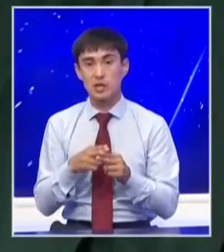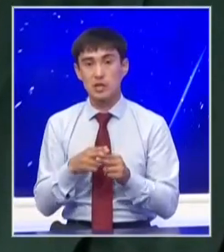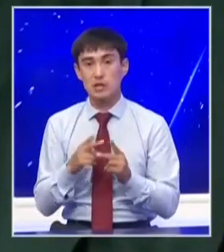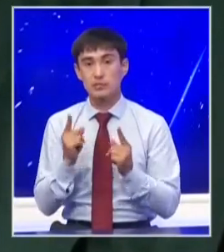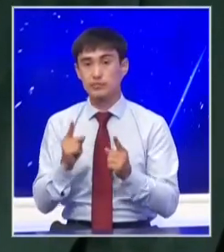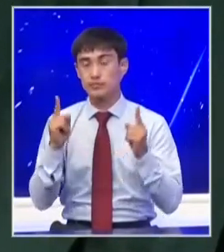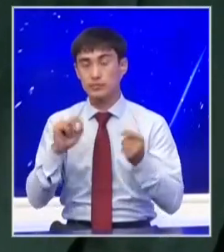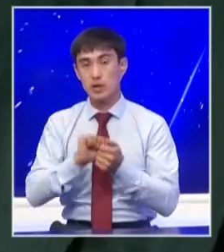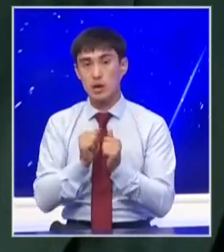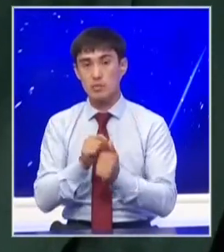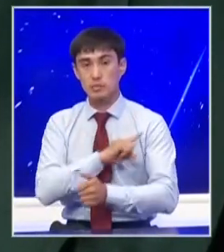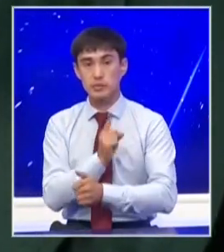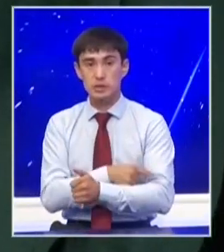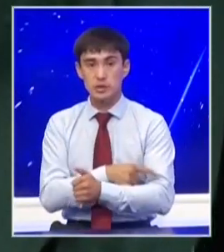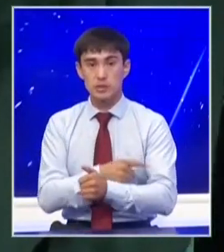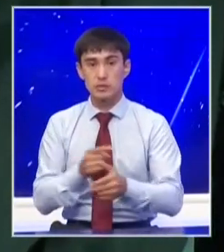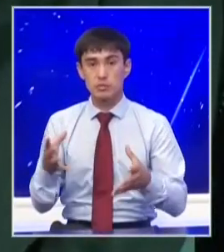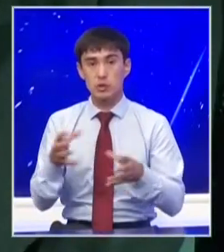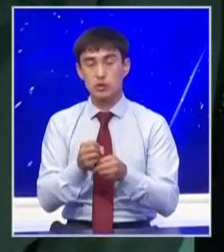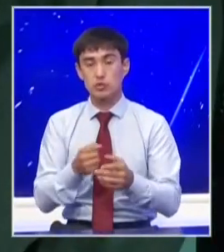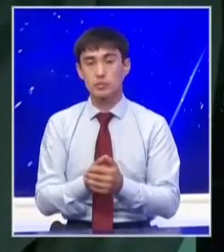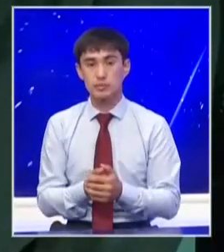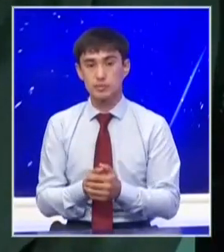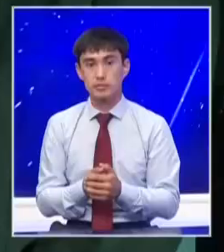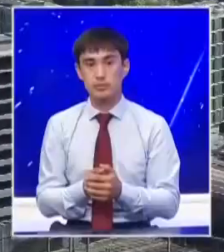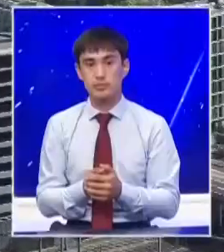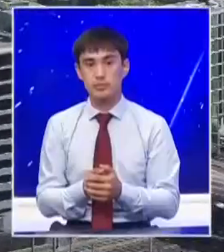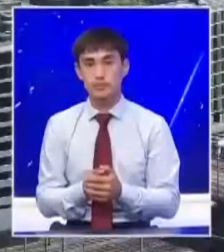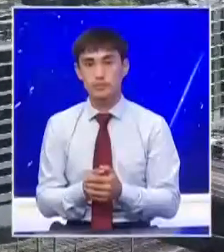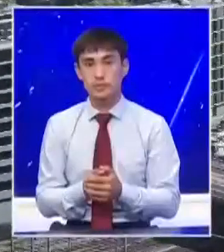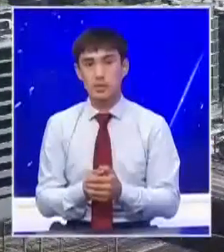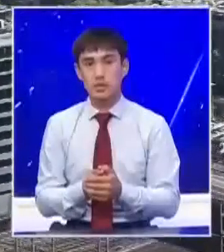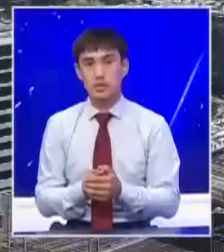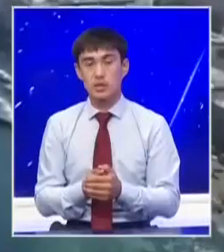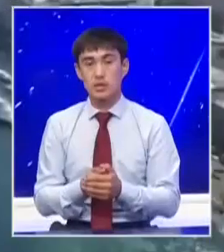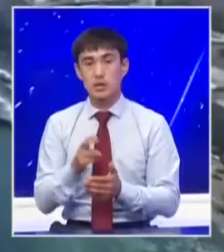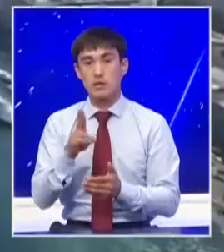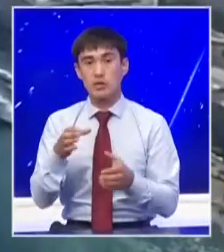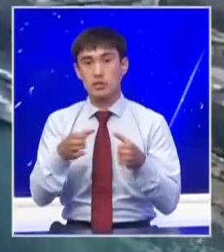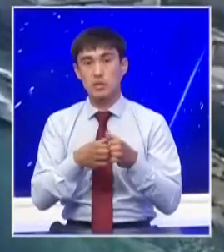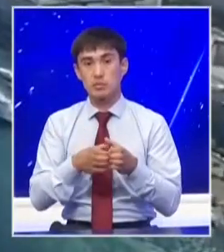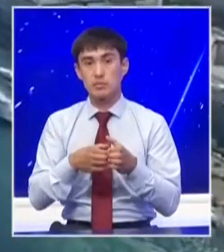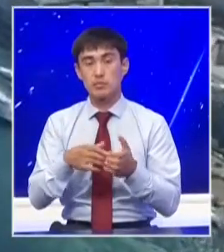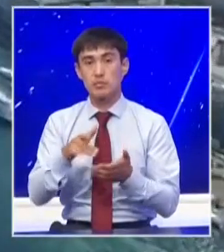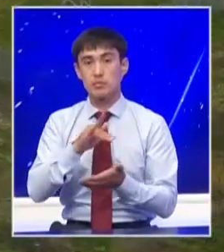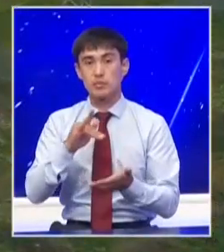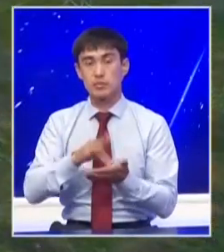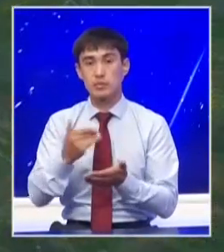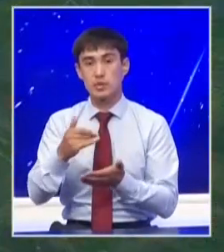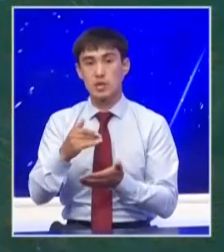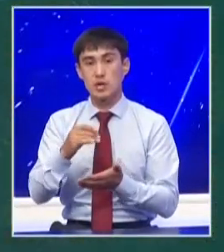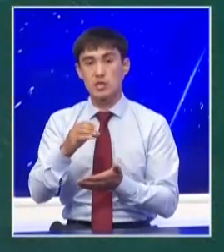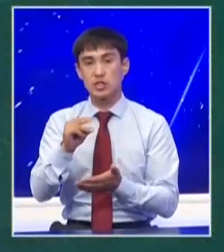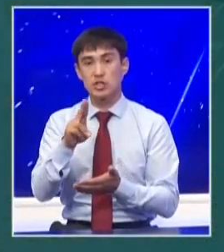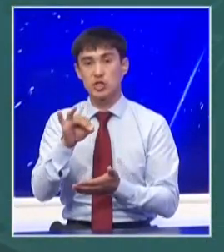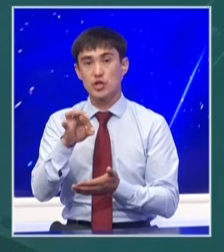гайша», являетесь очень «special company» для Алматинской области. Штаб-квартира компании находится в Женеве. Штат сотрудников фабрики,